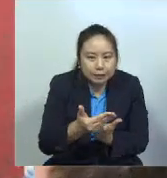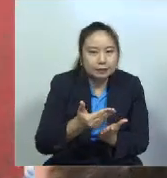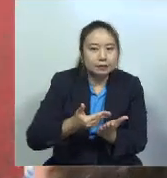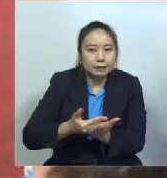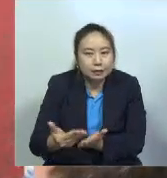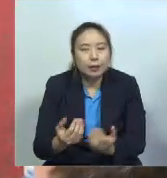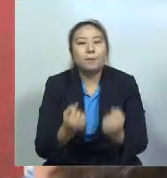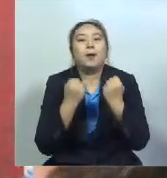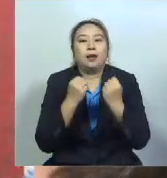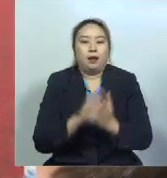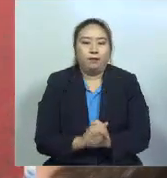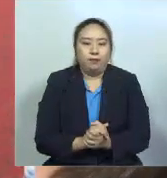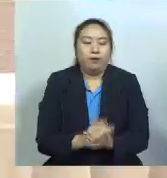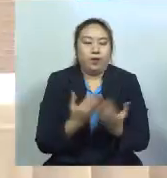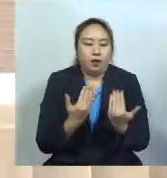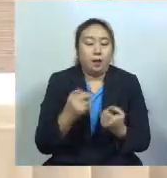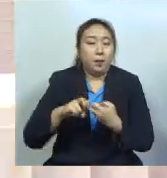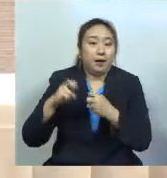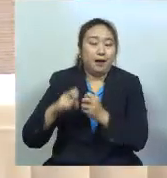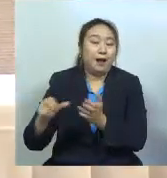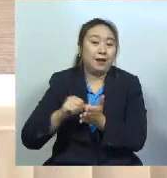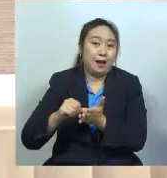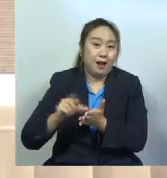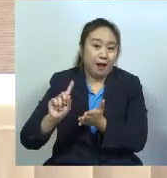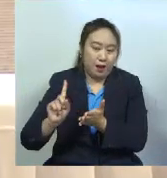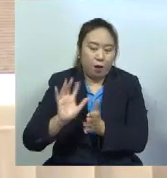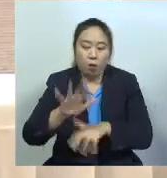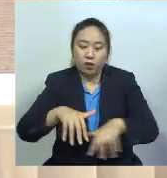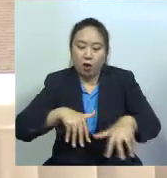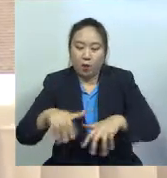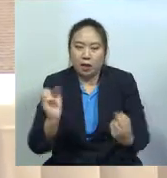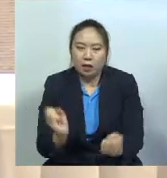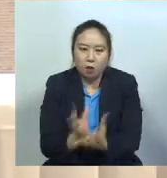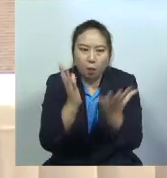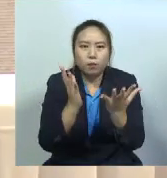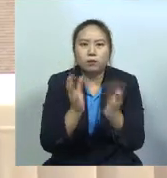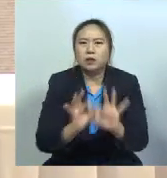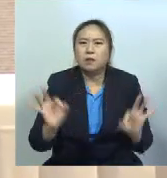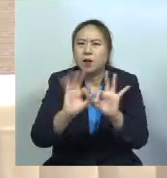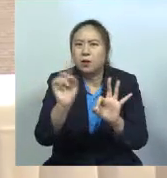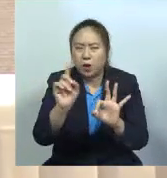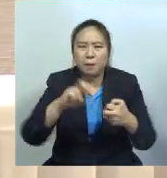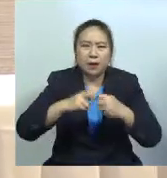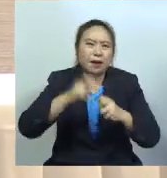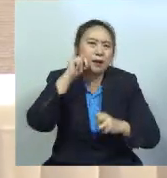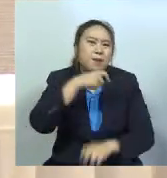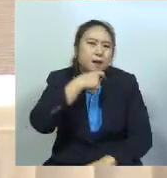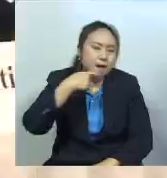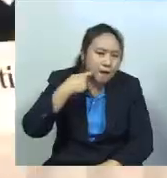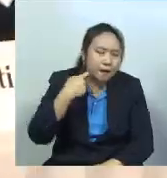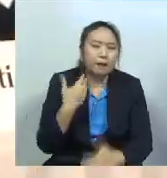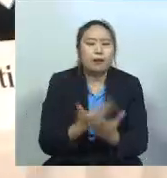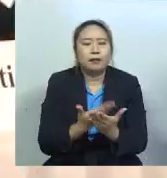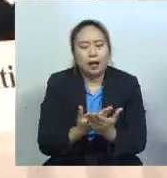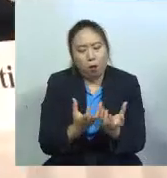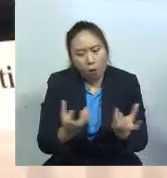ยิ่งขึ้นขณะเดียวกันก็จะไปเร่งแก้ปัญหาที่กระทบกับชาวบ้านเฉพาะหน้าโดยเฉพาะเรื่องภัยแล้งและราคาพื